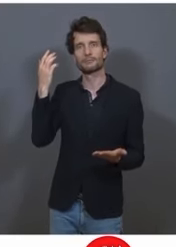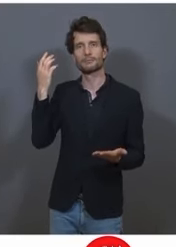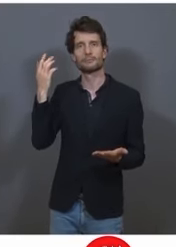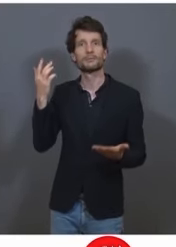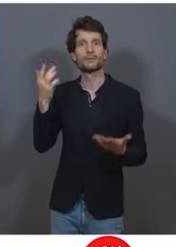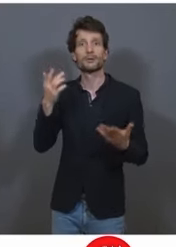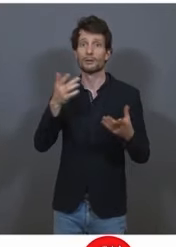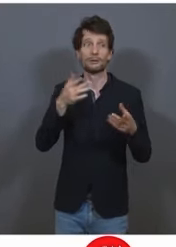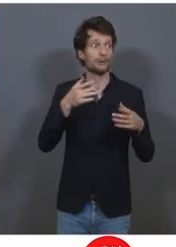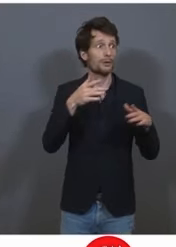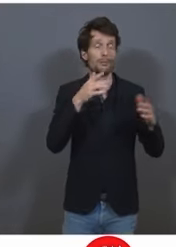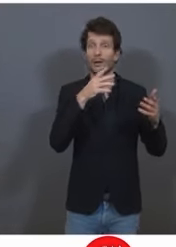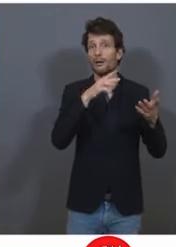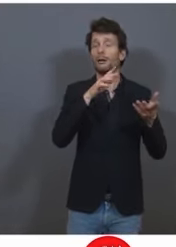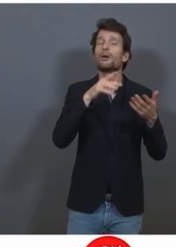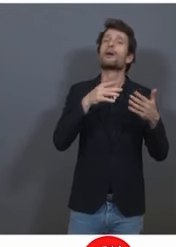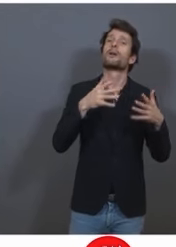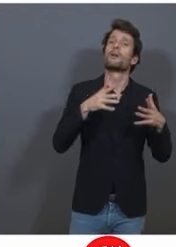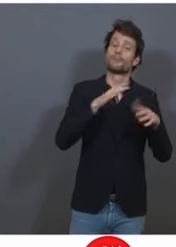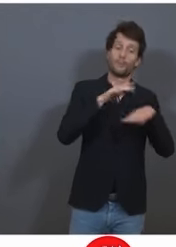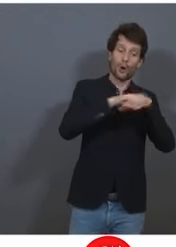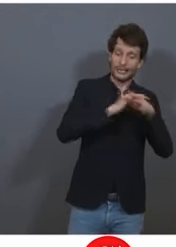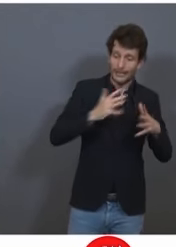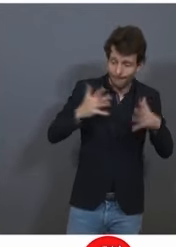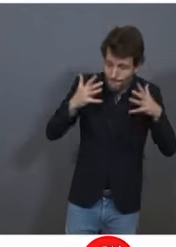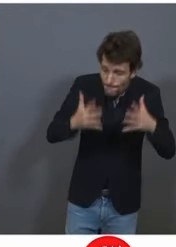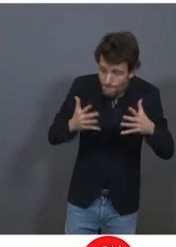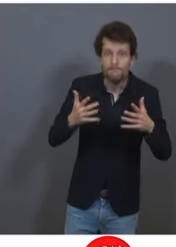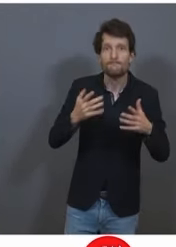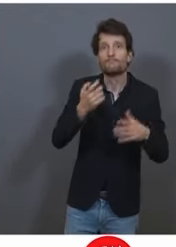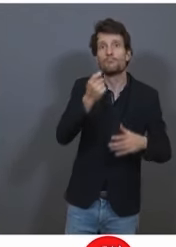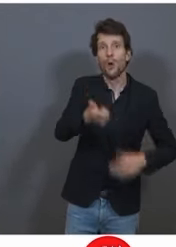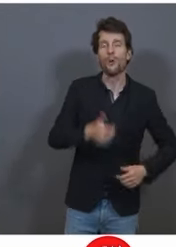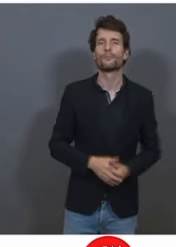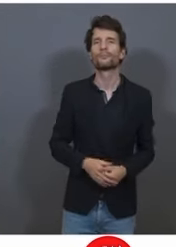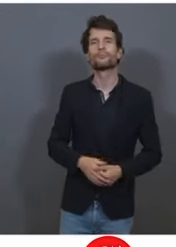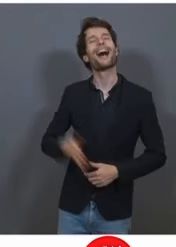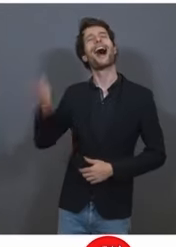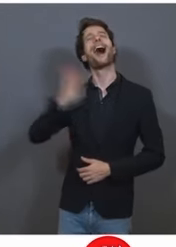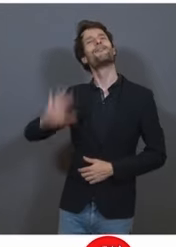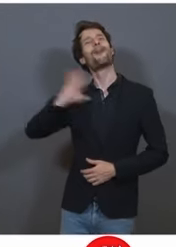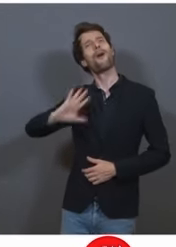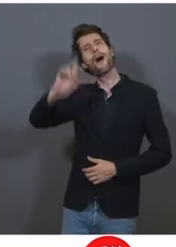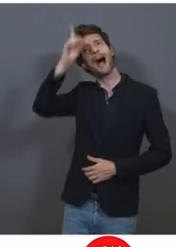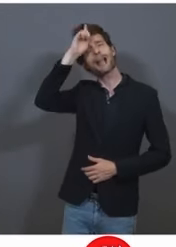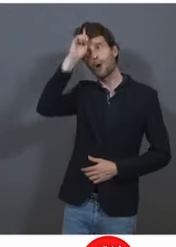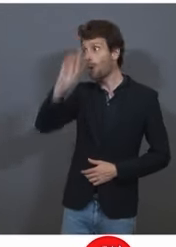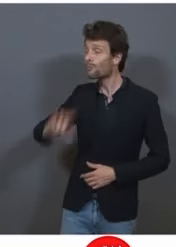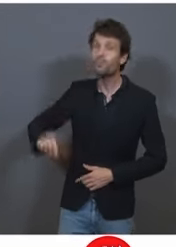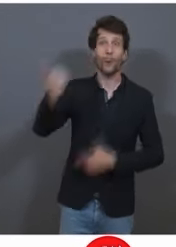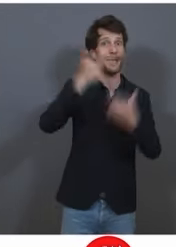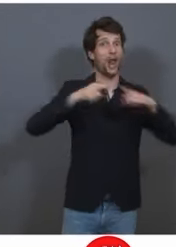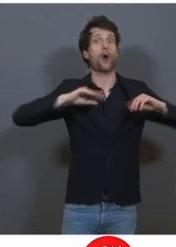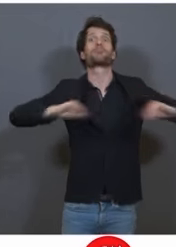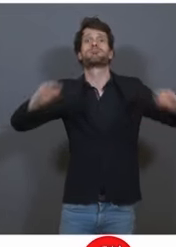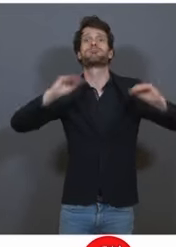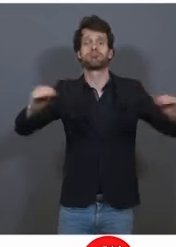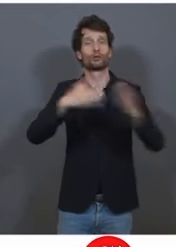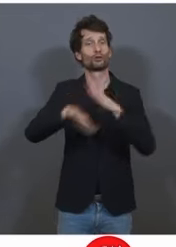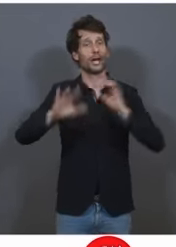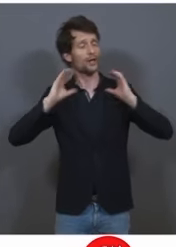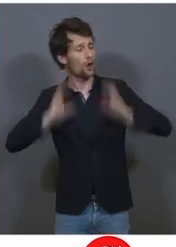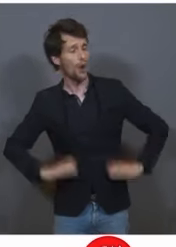volonté politique. Il est désormais loin le temps où l'allemand était la première langue enseignée dans les collèges et les lycées